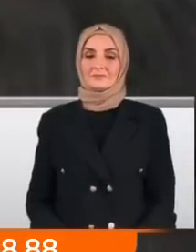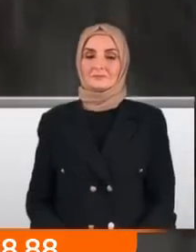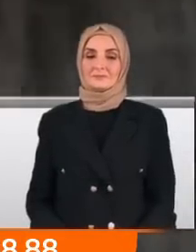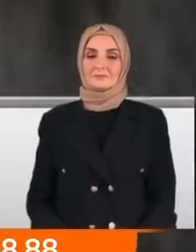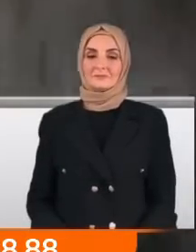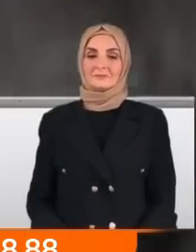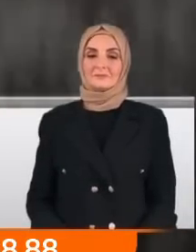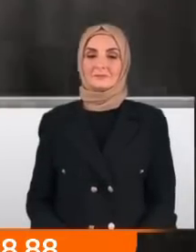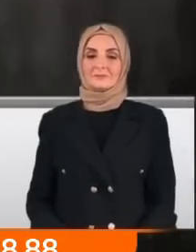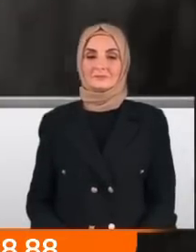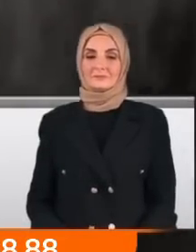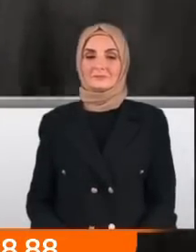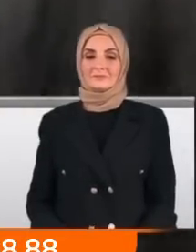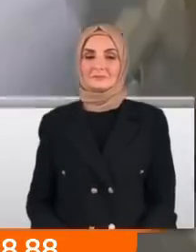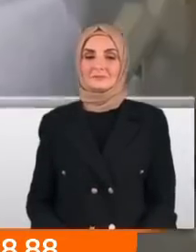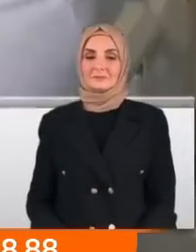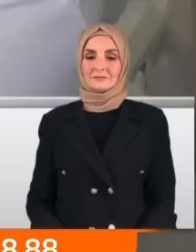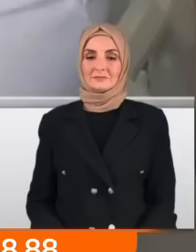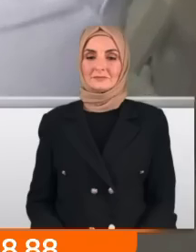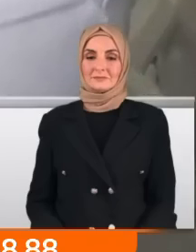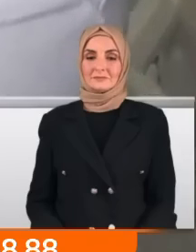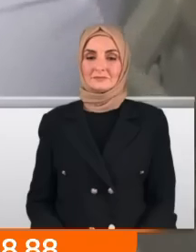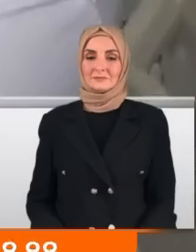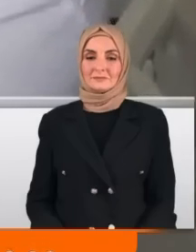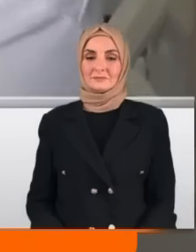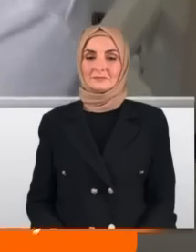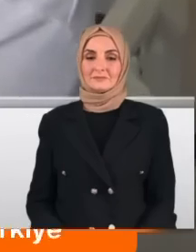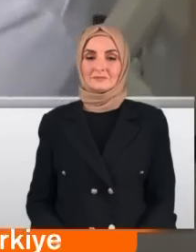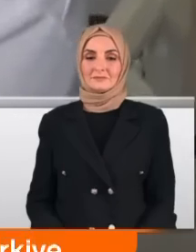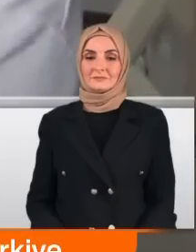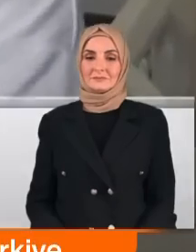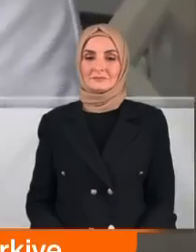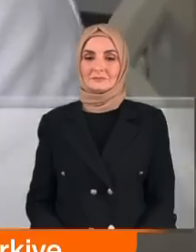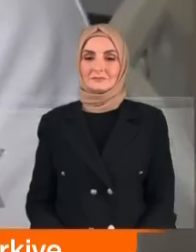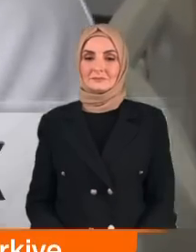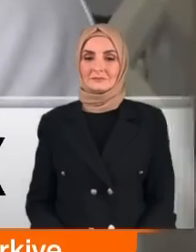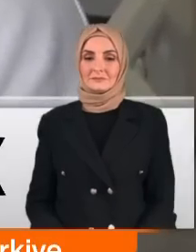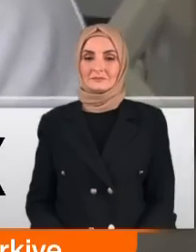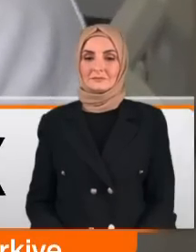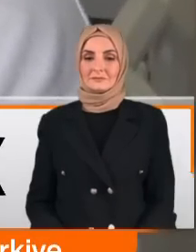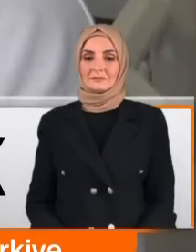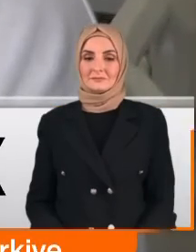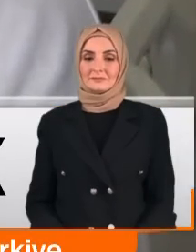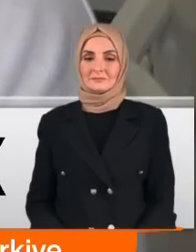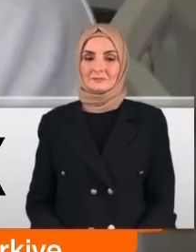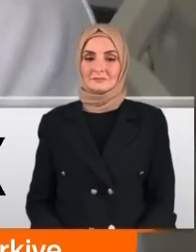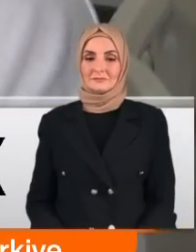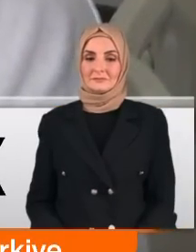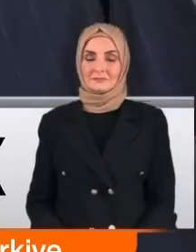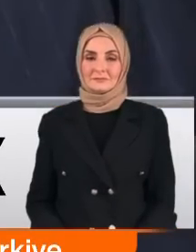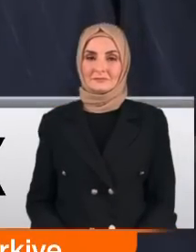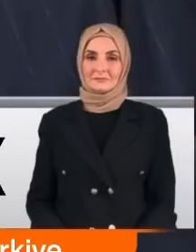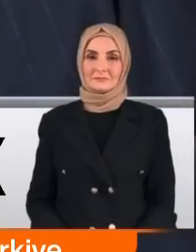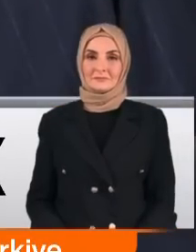olsun. Kaç yaşında annesi? 4 yaşında. Çok kusuyordu. İlk aklımıza gelen burası. Çok şükür çok iyi oldu. Bize de yakıt